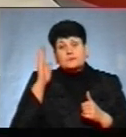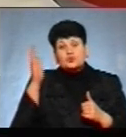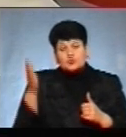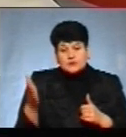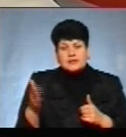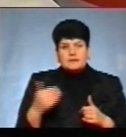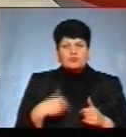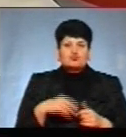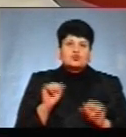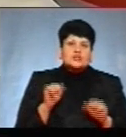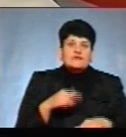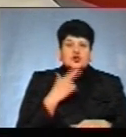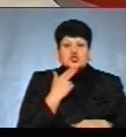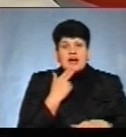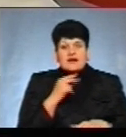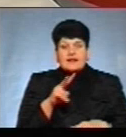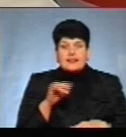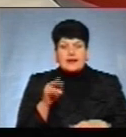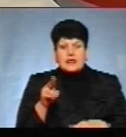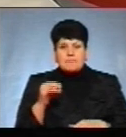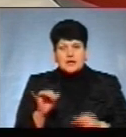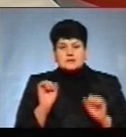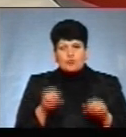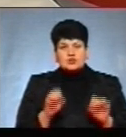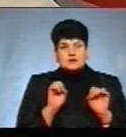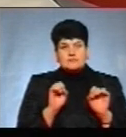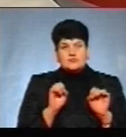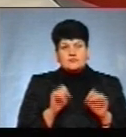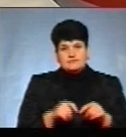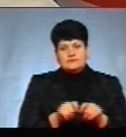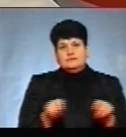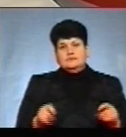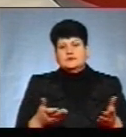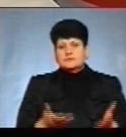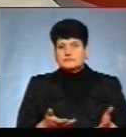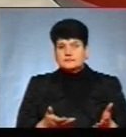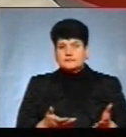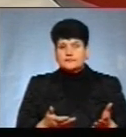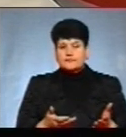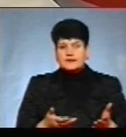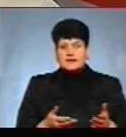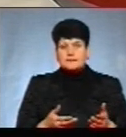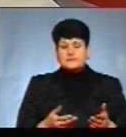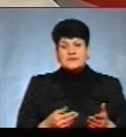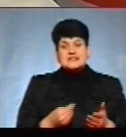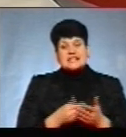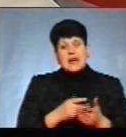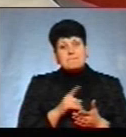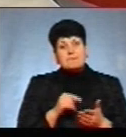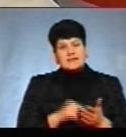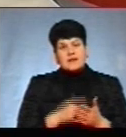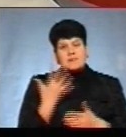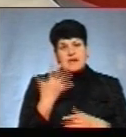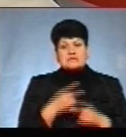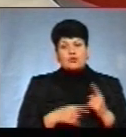добре, ми, можливо, червень, липень, ми вже зможемо здавати саме амбулаторії. Ціна питання